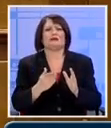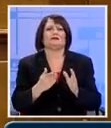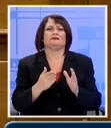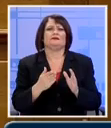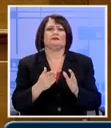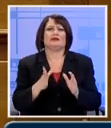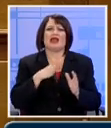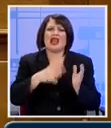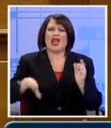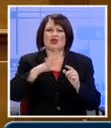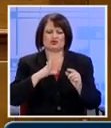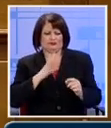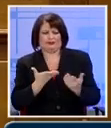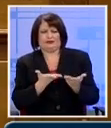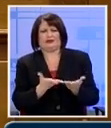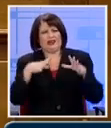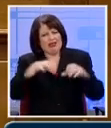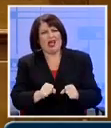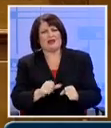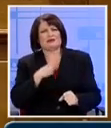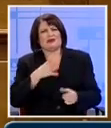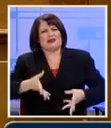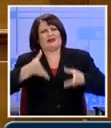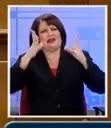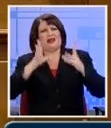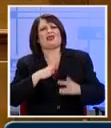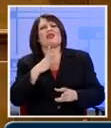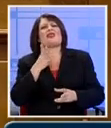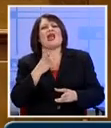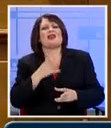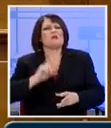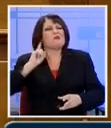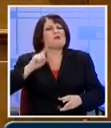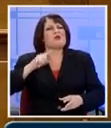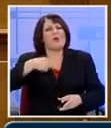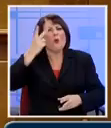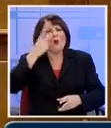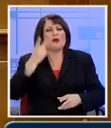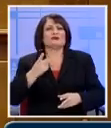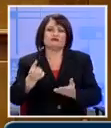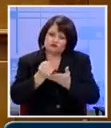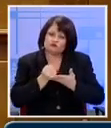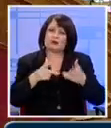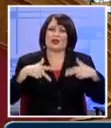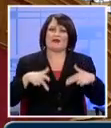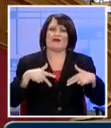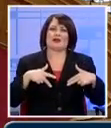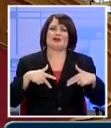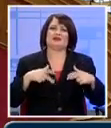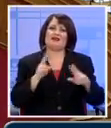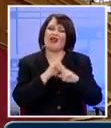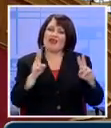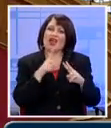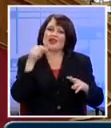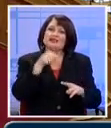την απέχθειά του σε καταλήψεις κτηρίων που γίνονται νησίδες ανομίας και επικροτεί την κυβέρνηση όταν καθαρίζει αυτή